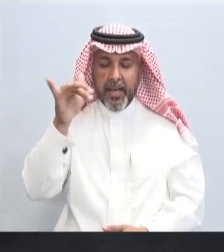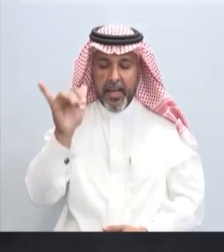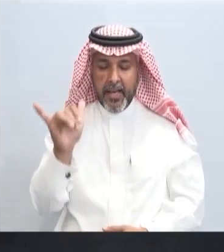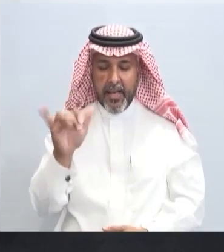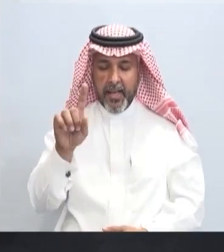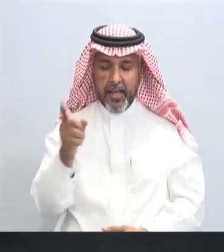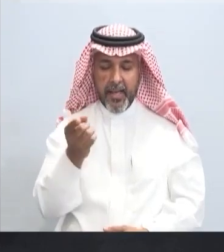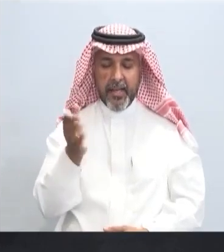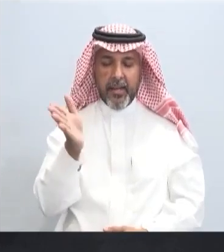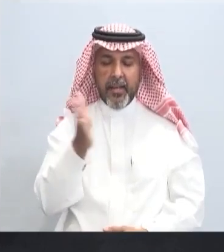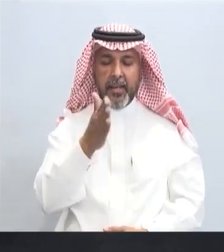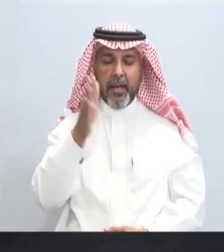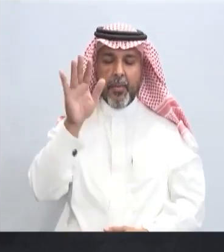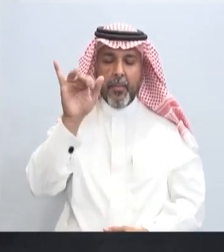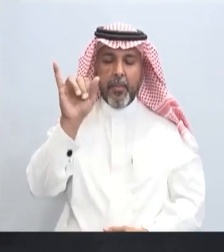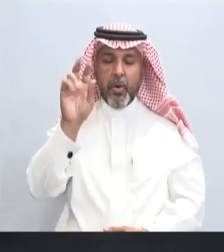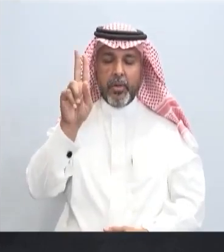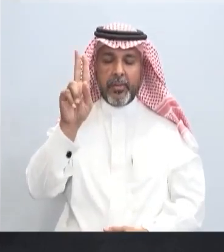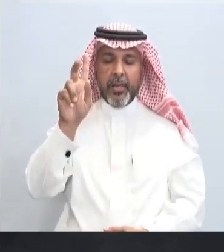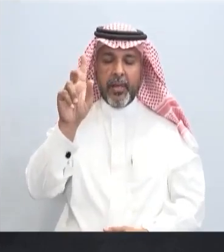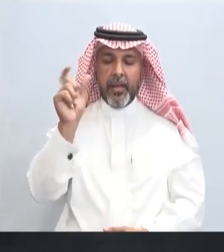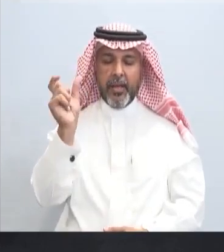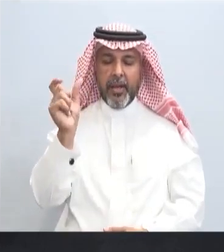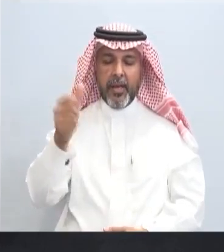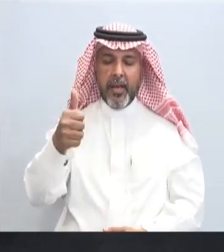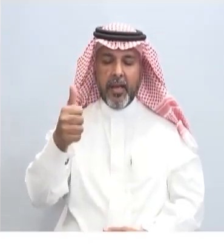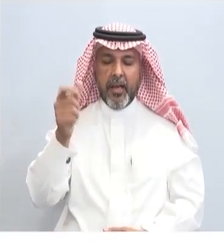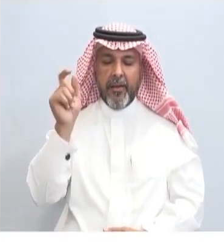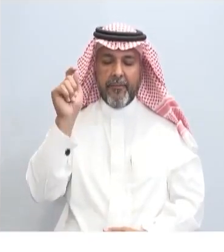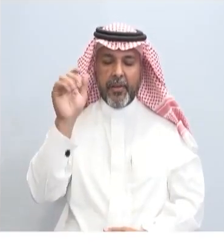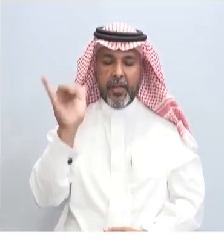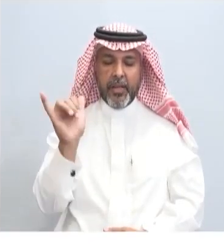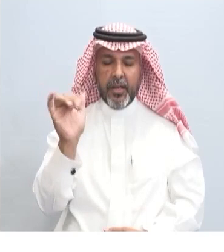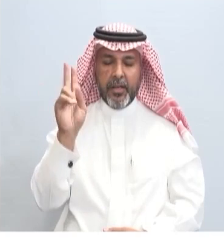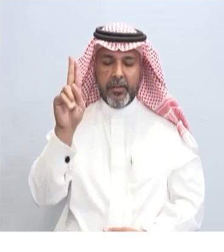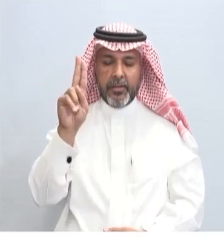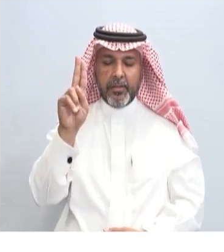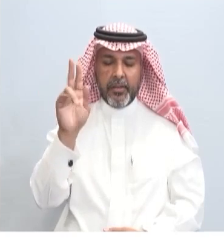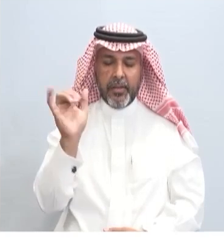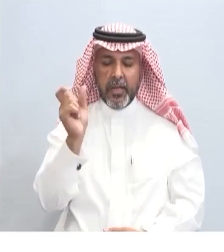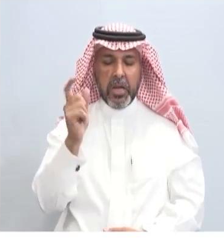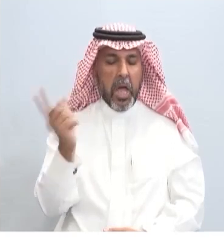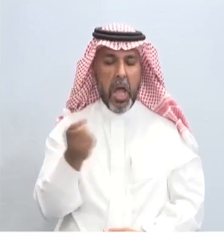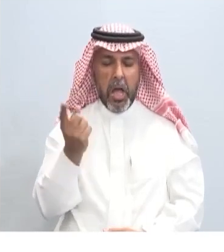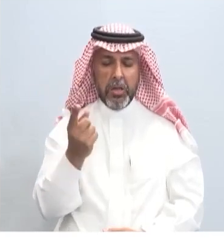متنافيه لان وجود السياره لا يعني عدم وجود الشاحنه فهنا نقول ان الحادثتان